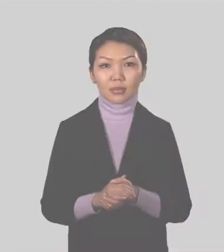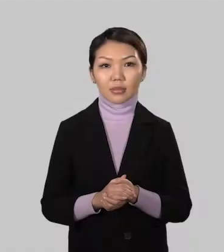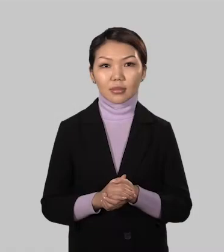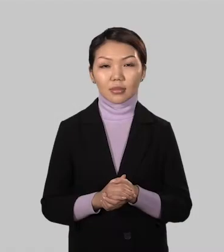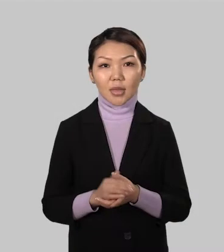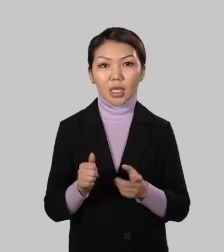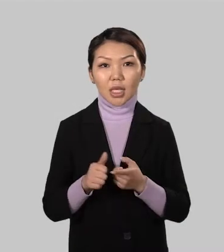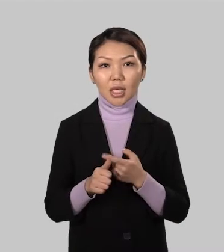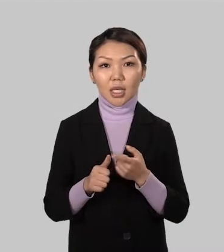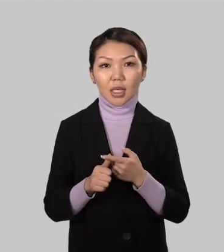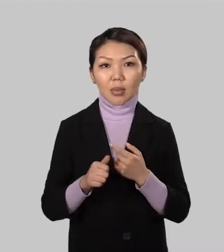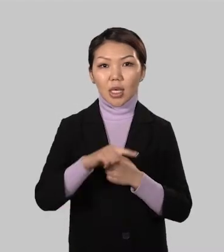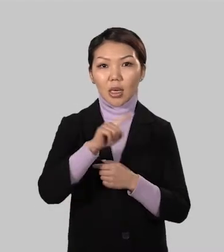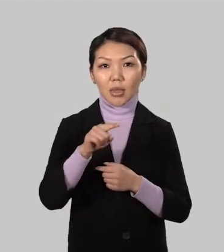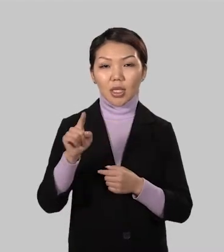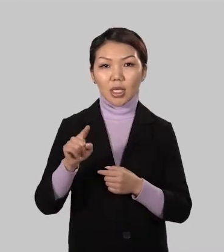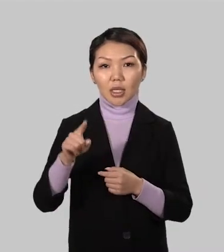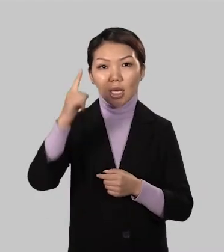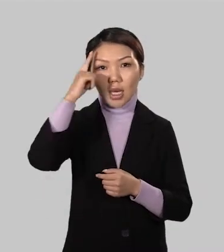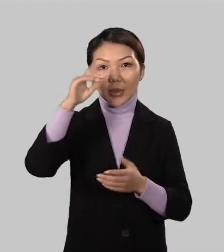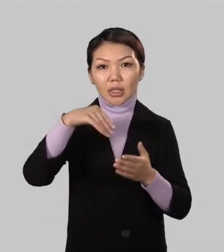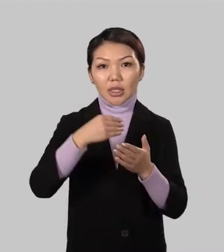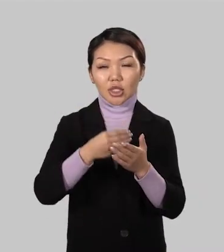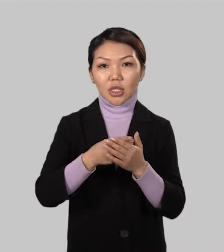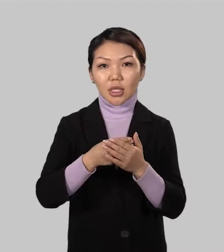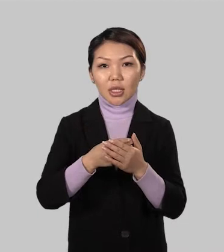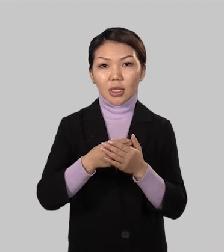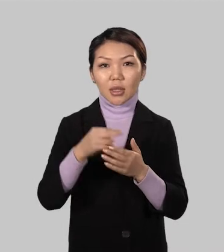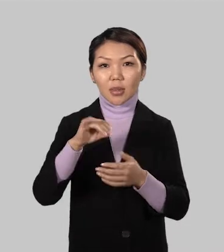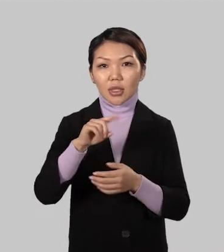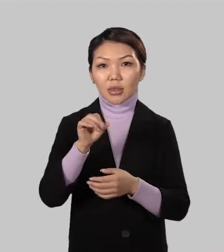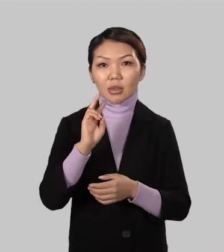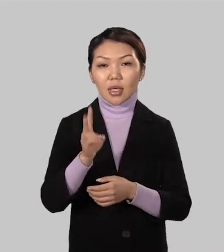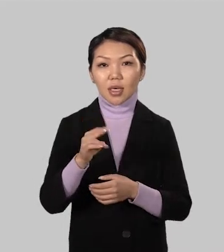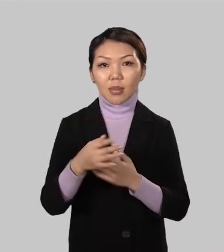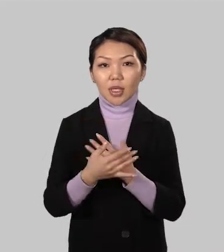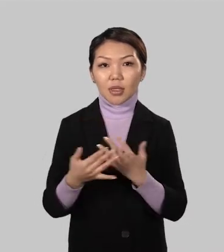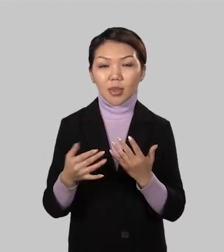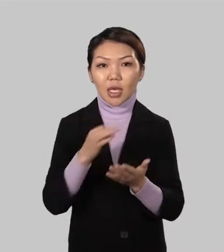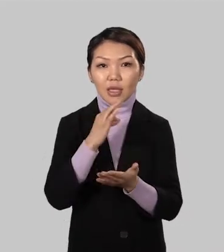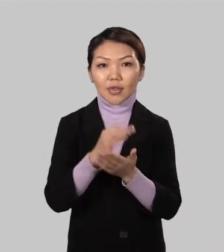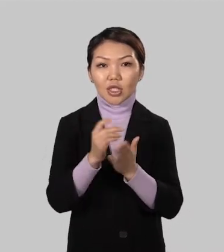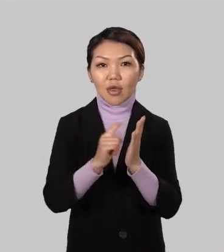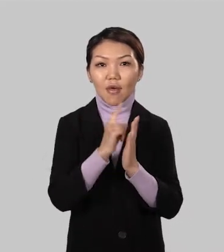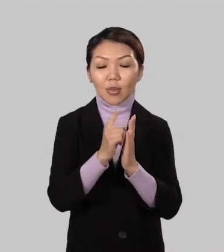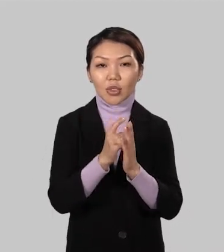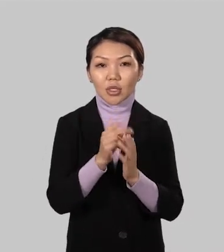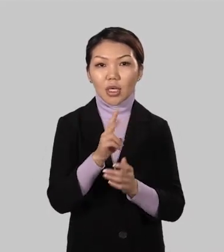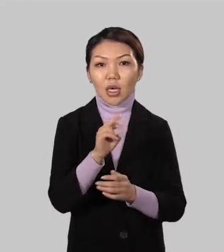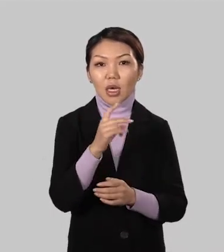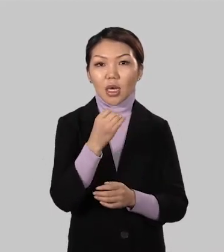имя прилагательное обозначает признак предмета и отвечает на вопросы какой